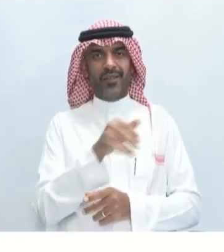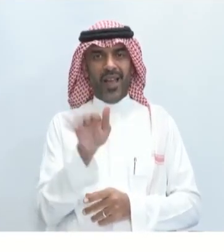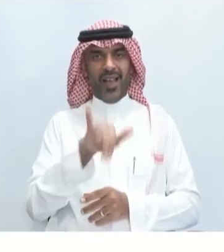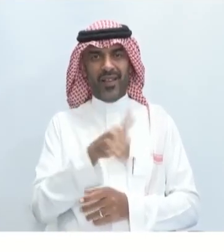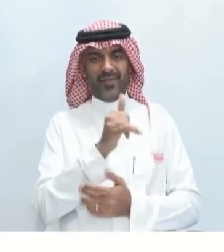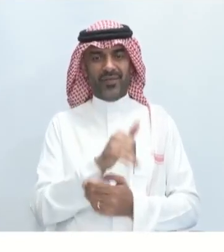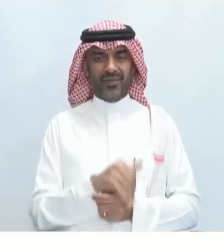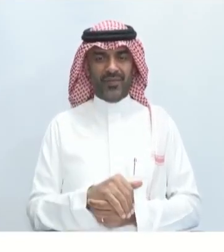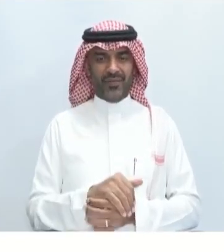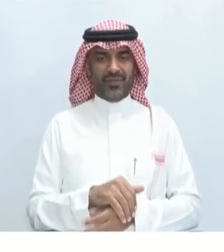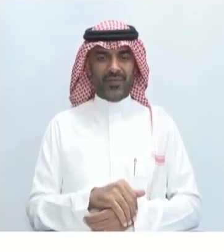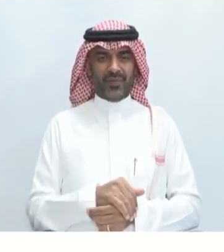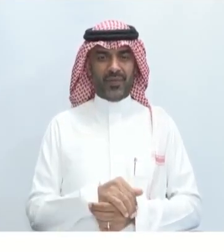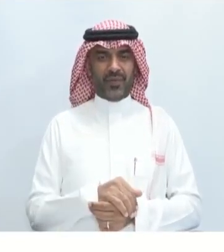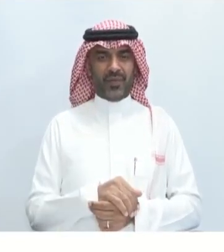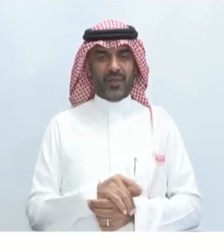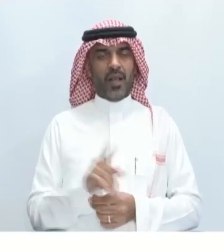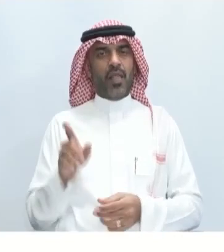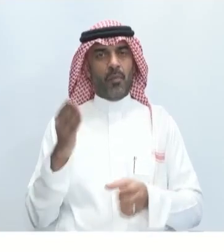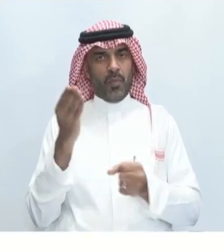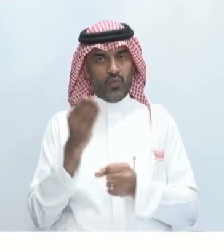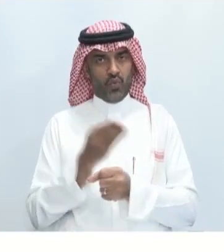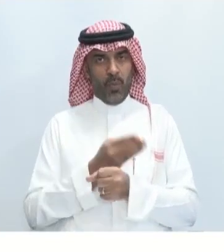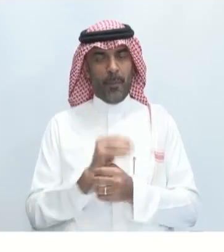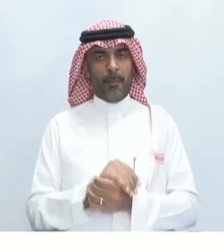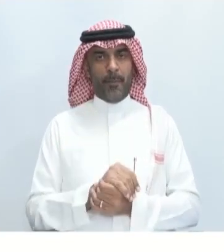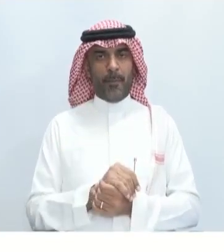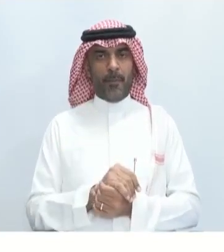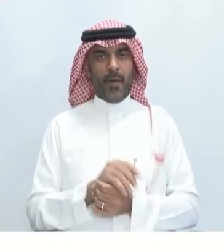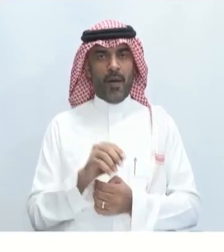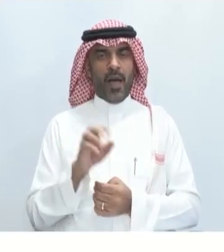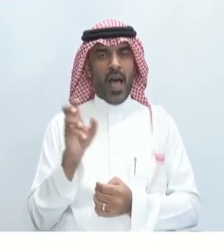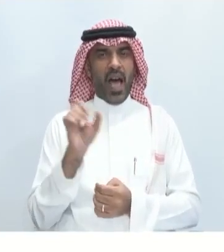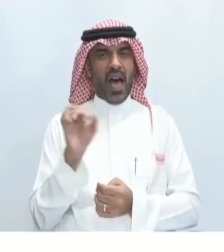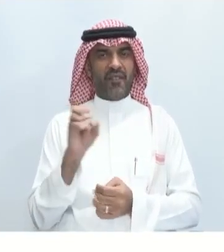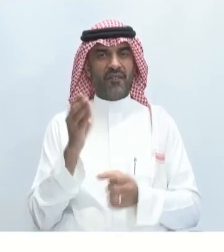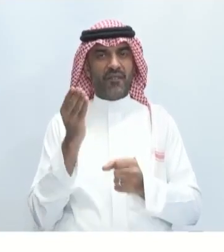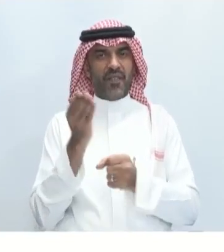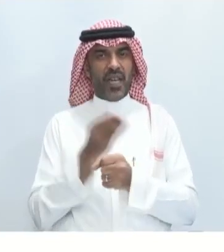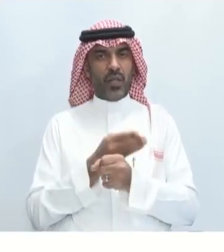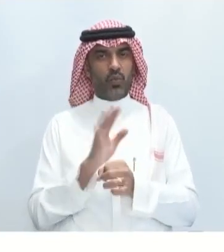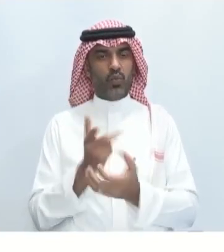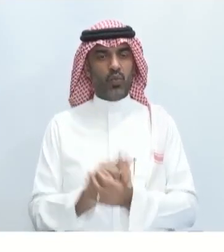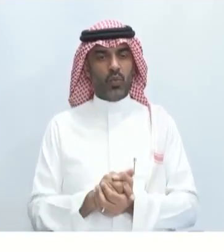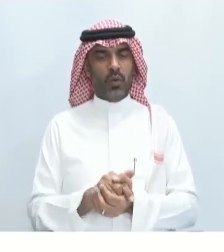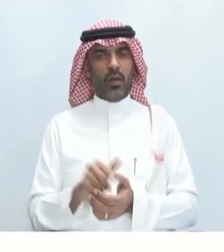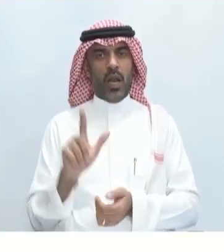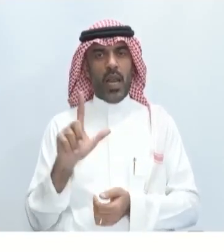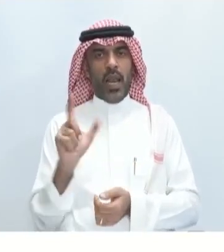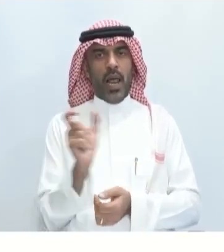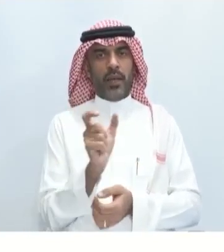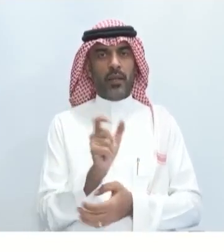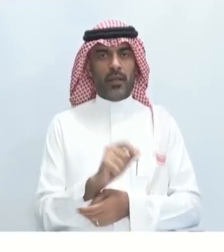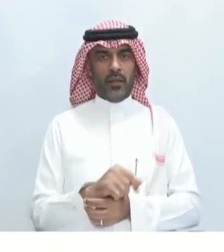الالف ما حالته الاعرابيه منصوب لماذا الاداه هي الحرف